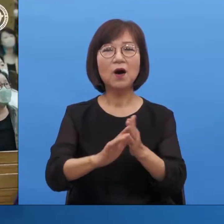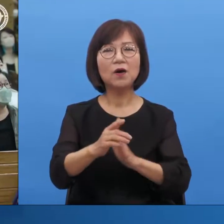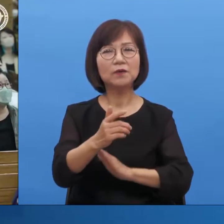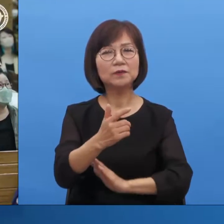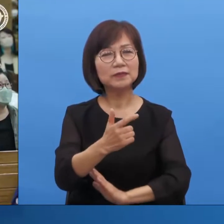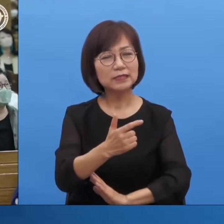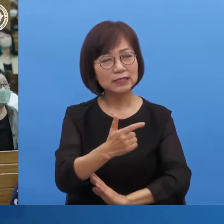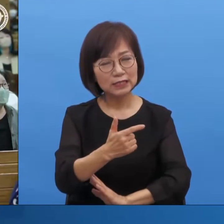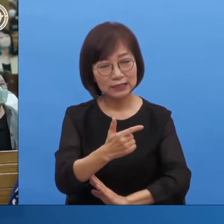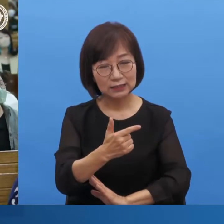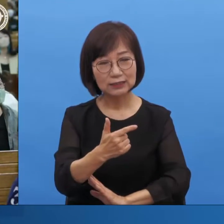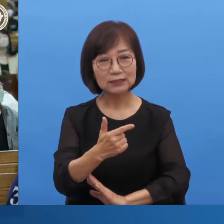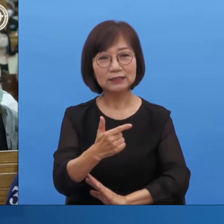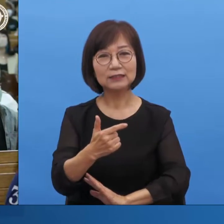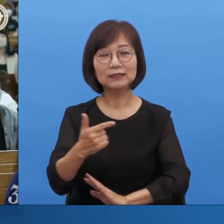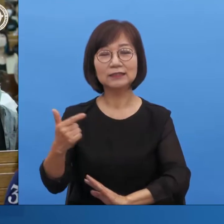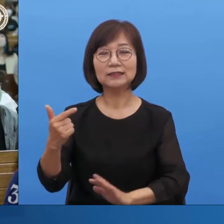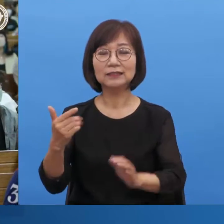한없이